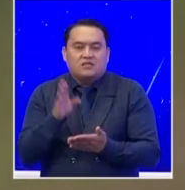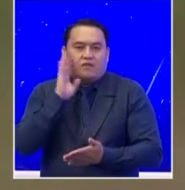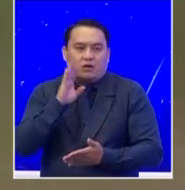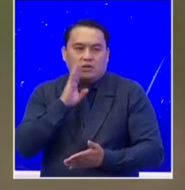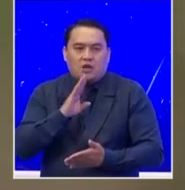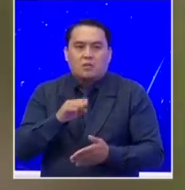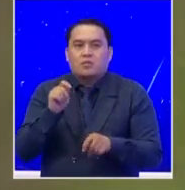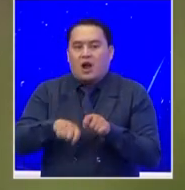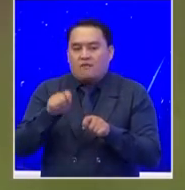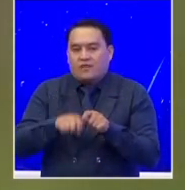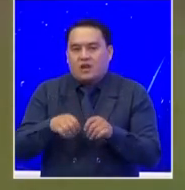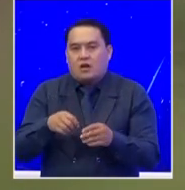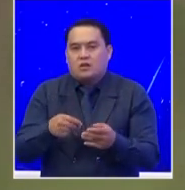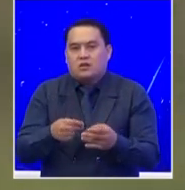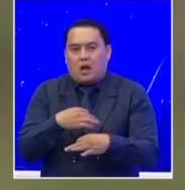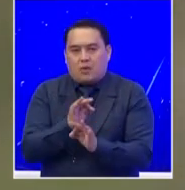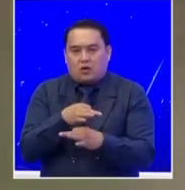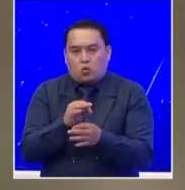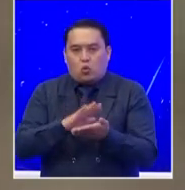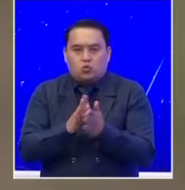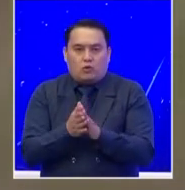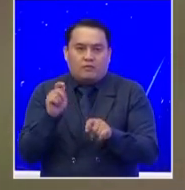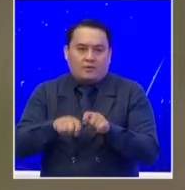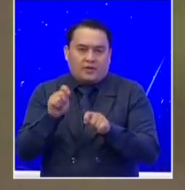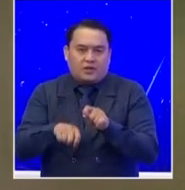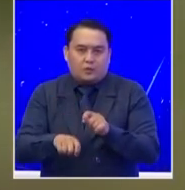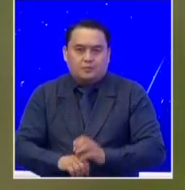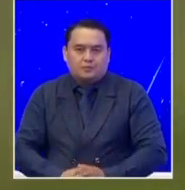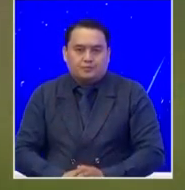которые тоже проверят в лабораторных условиях.